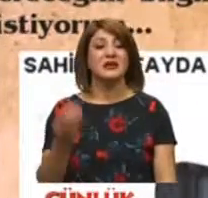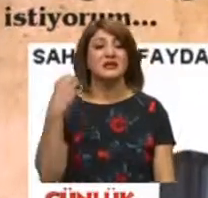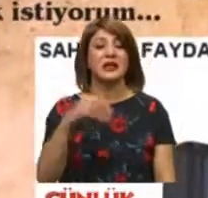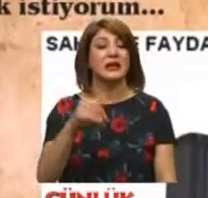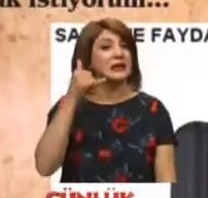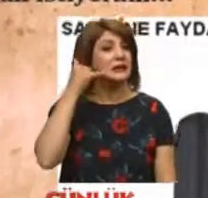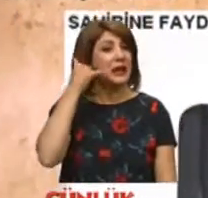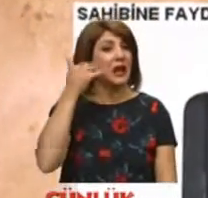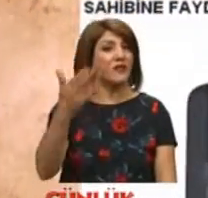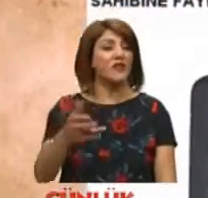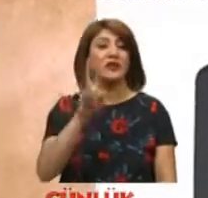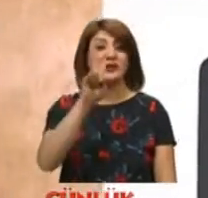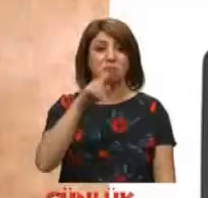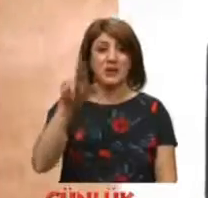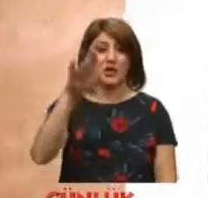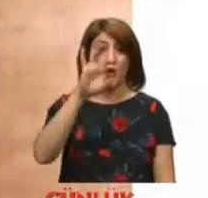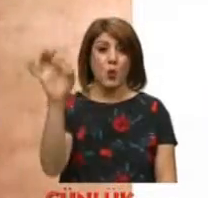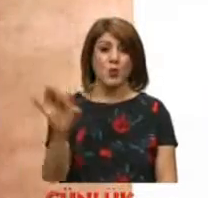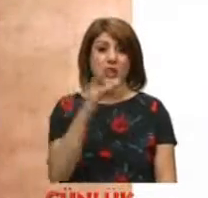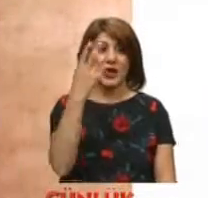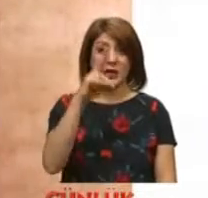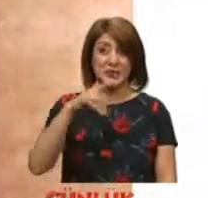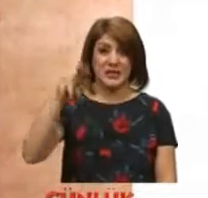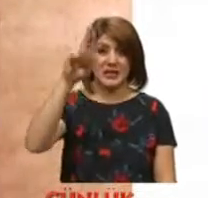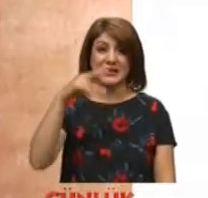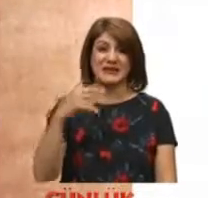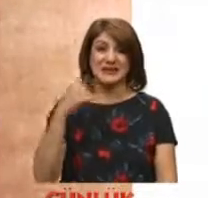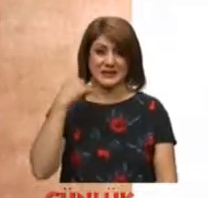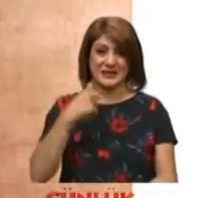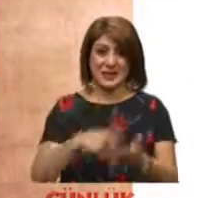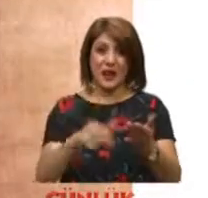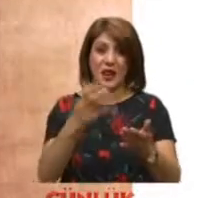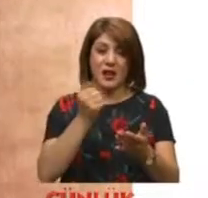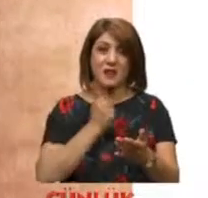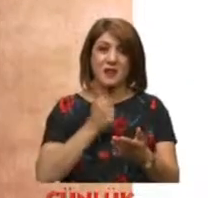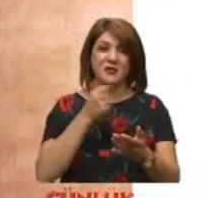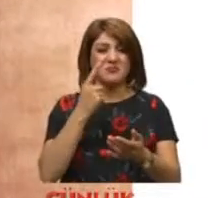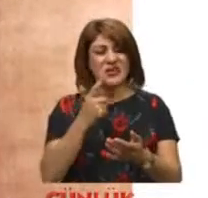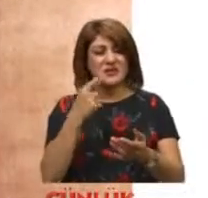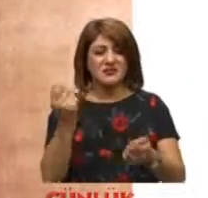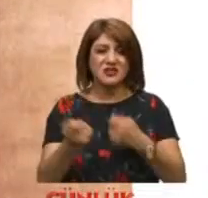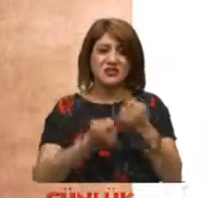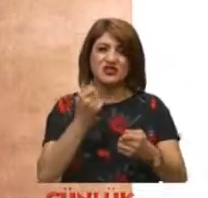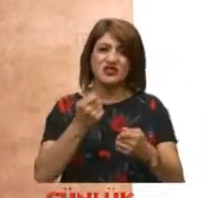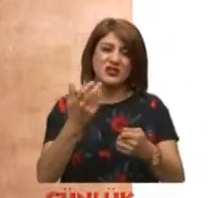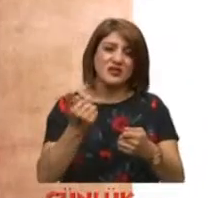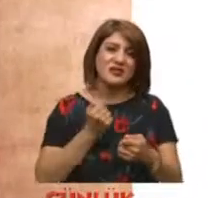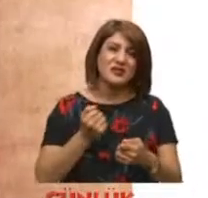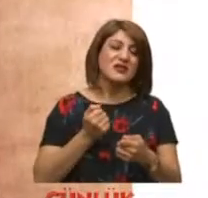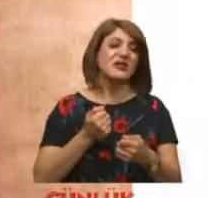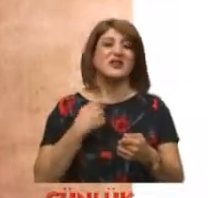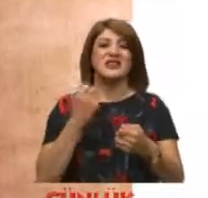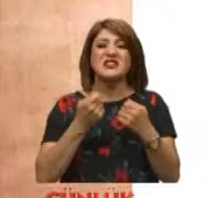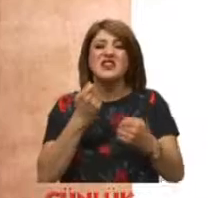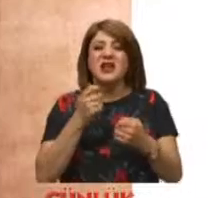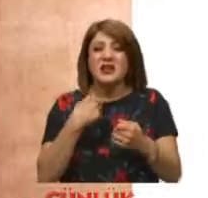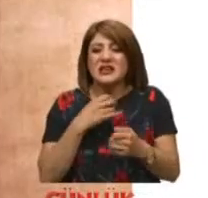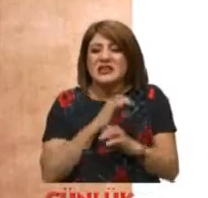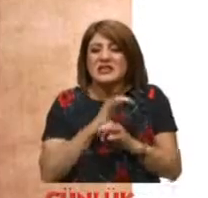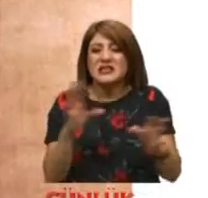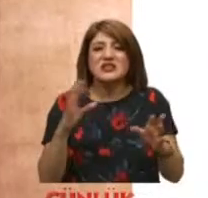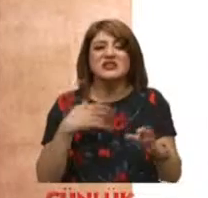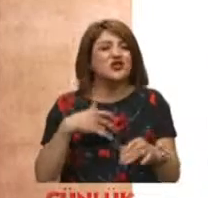Satılık telefon. 27 Ocak 2007 tarihinde alınmış, bir işe yarar bir telefon ya da PDA olmadığı için hiç